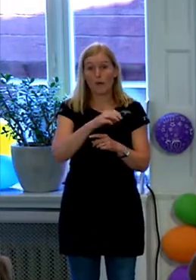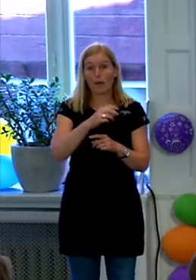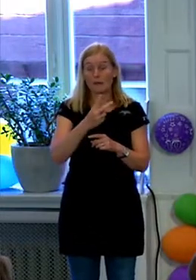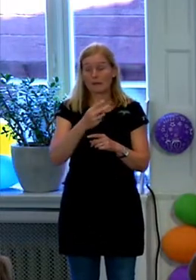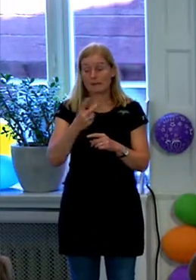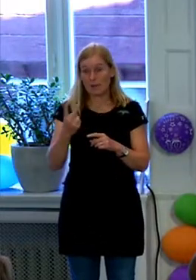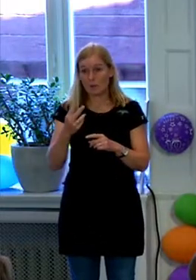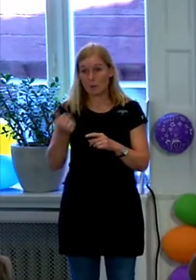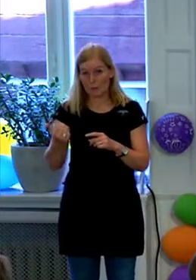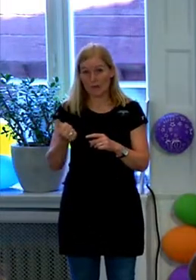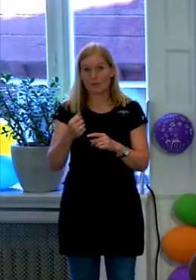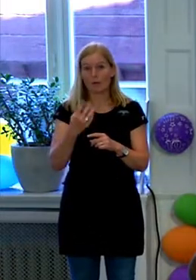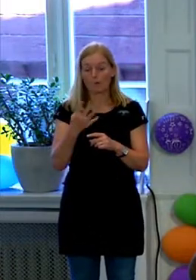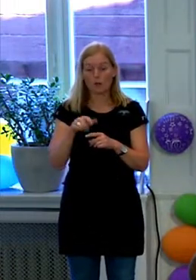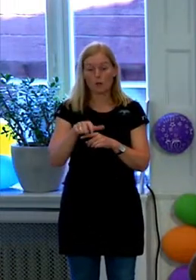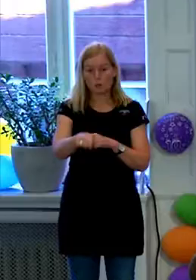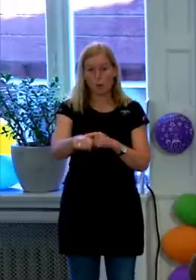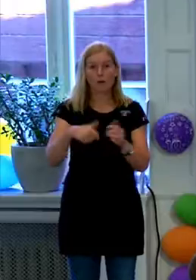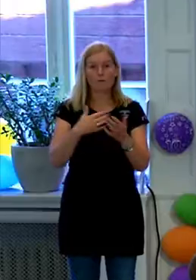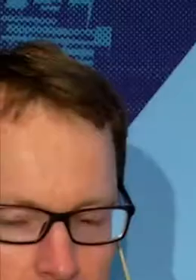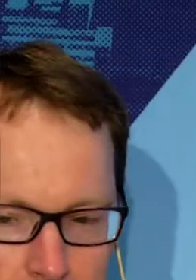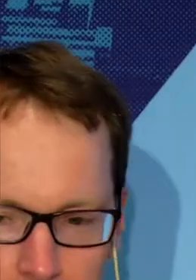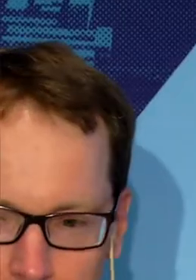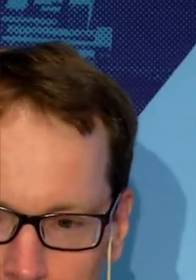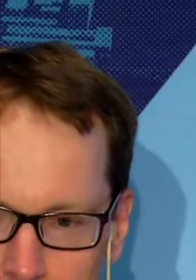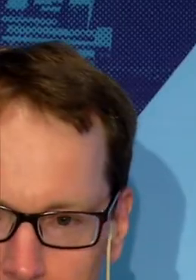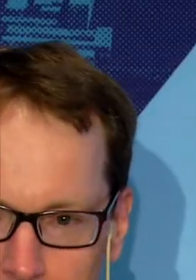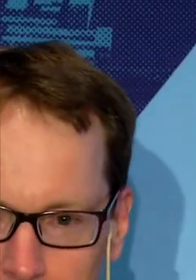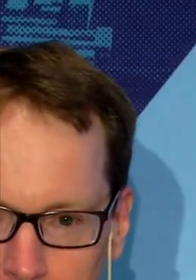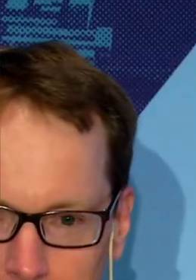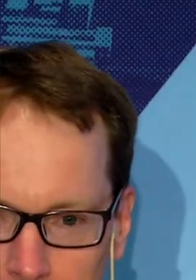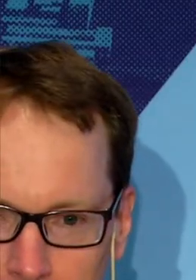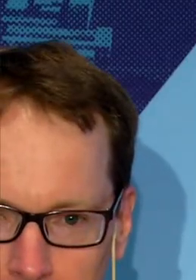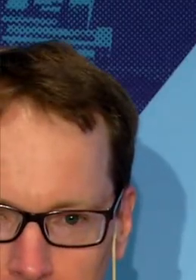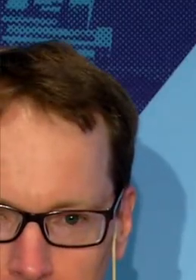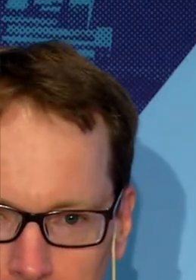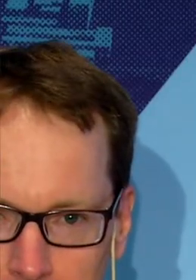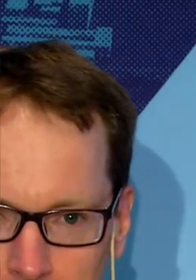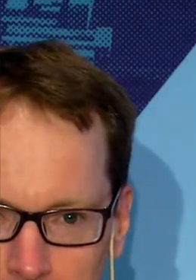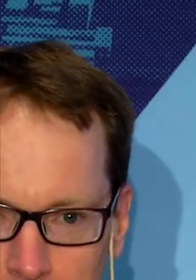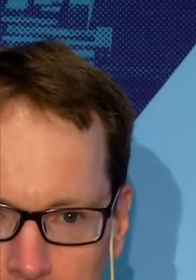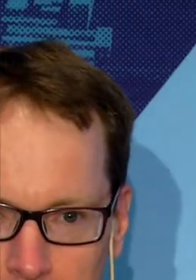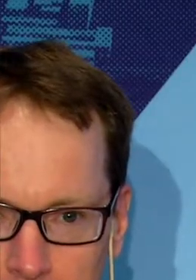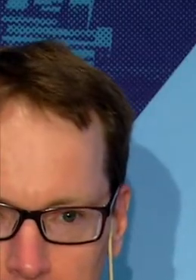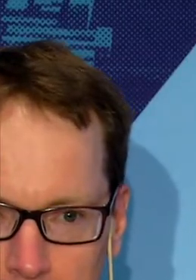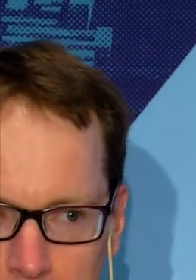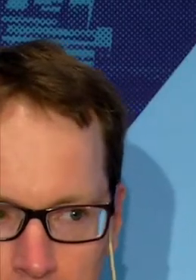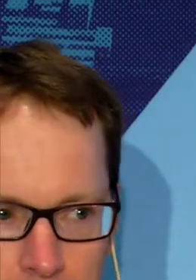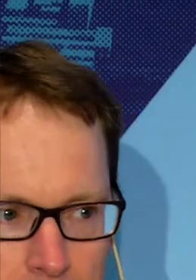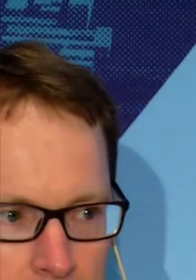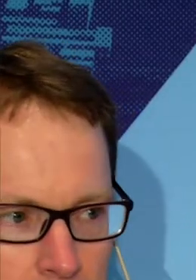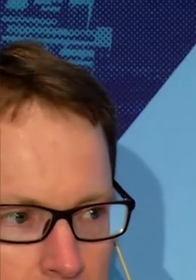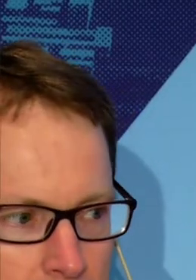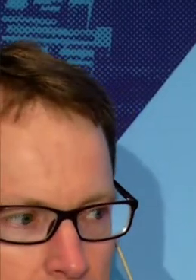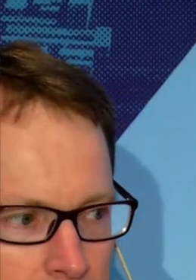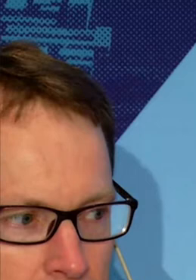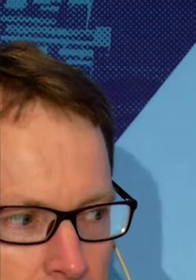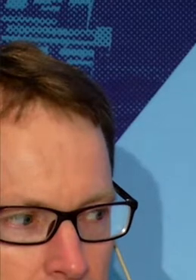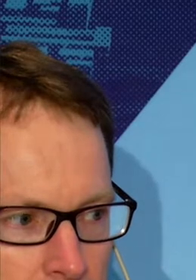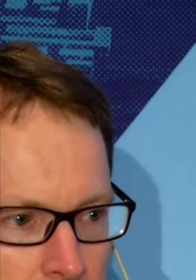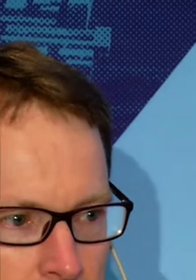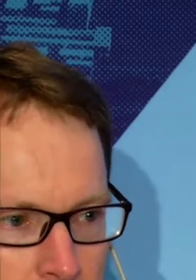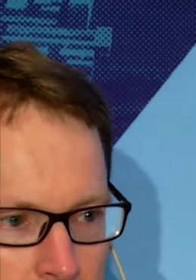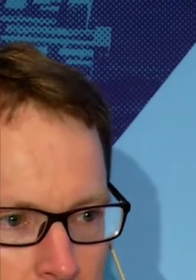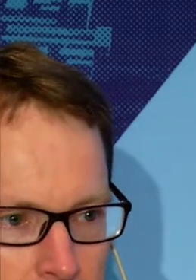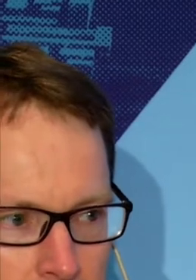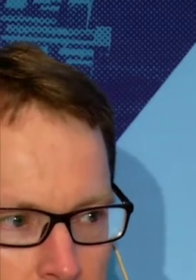sen har vi fyrspåret som når fram till Ringvägen söder om stan. Och sen har vi då det här stora Hässleholm-Lund-projektet som kommer att tarva en